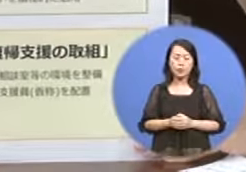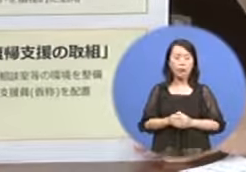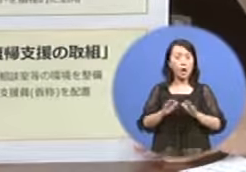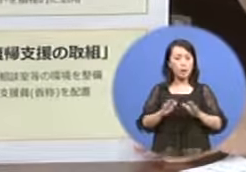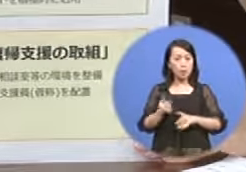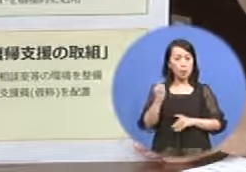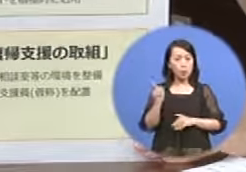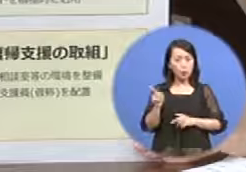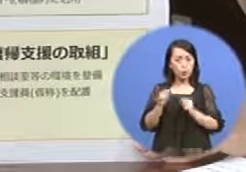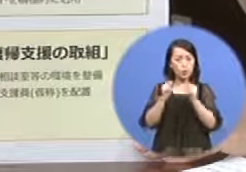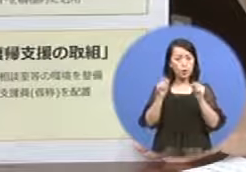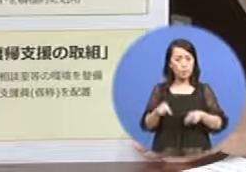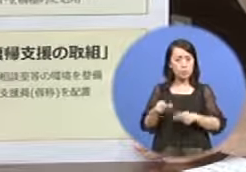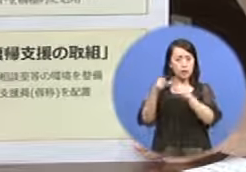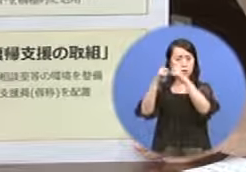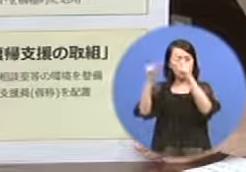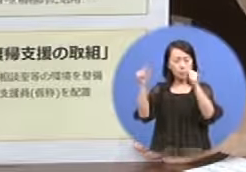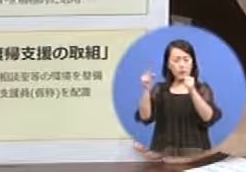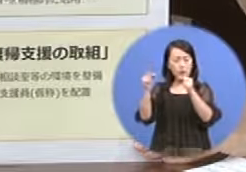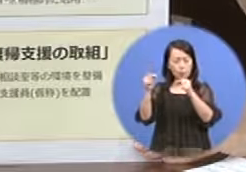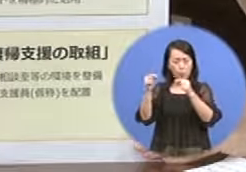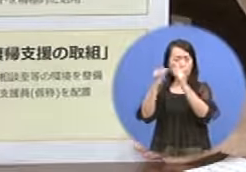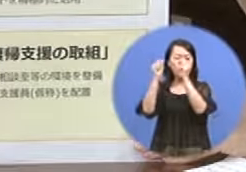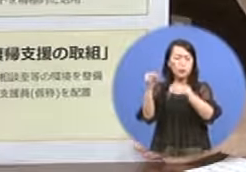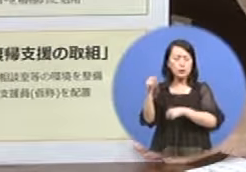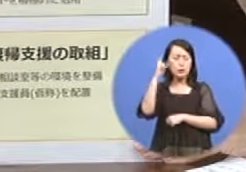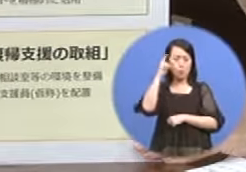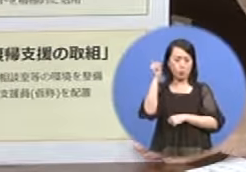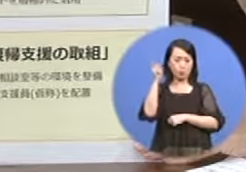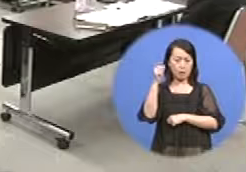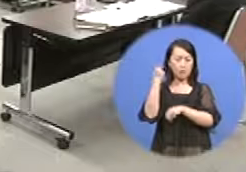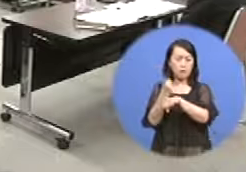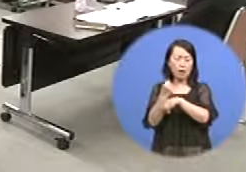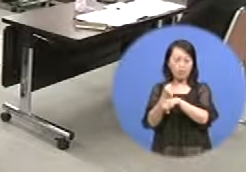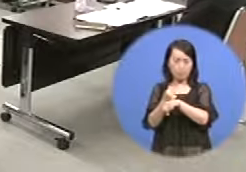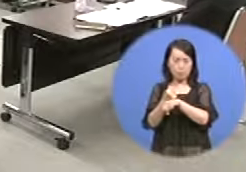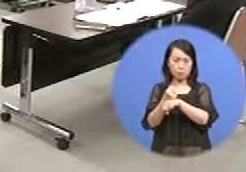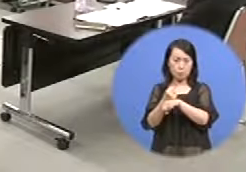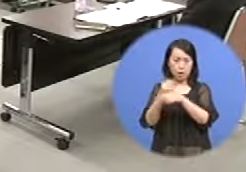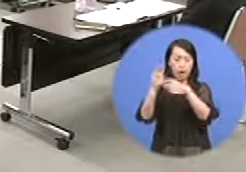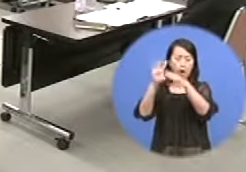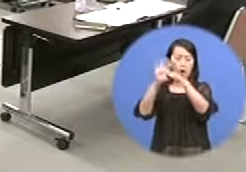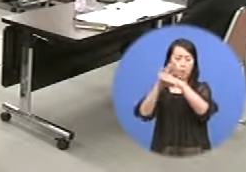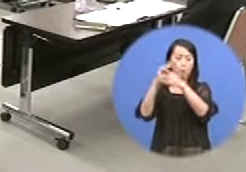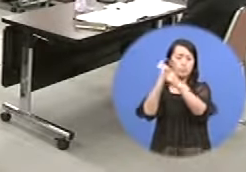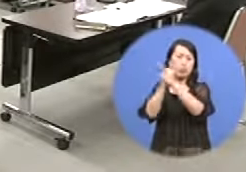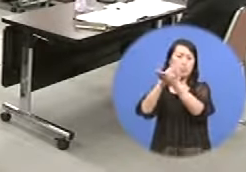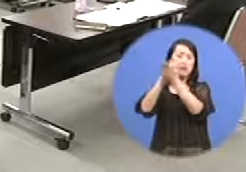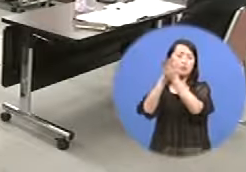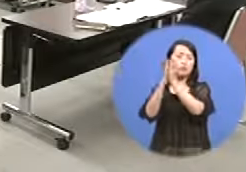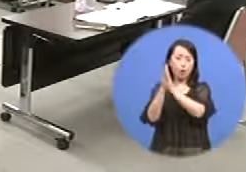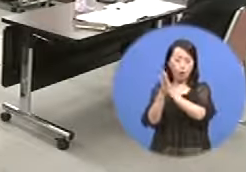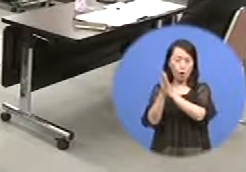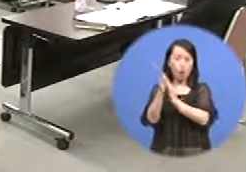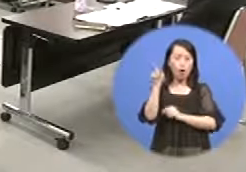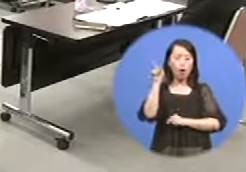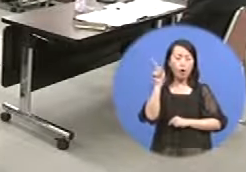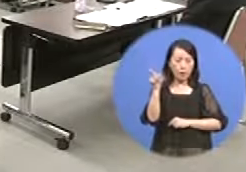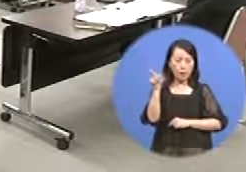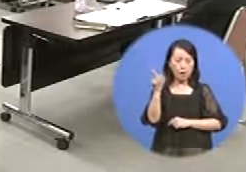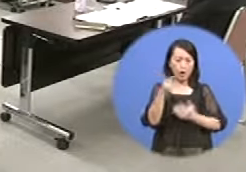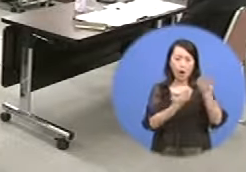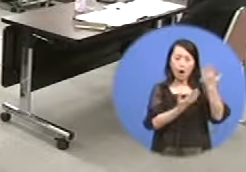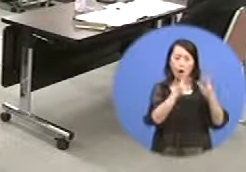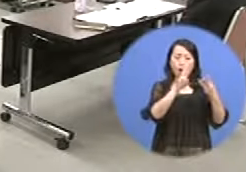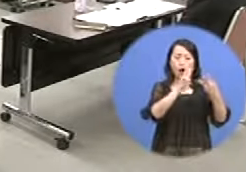う大変だということになって、文部科学省が実はあの、森田先生というですね、あの第一